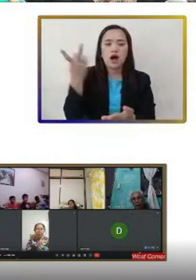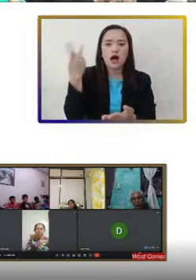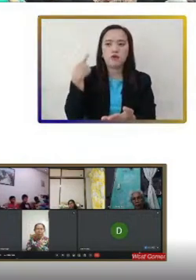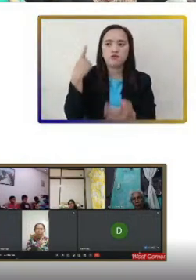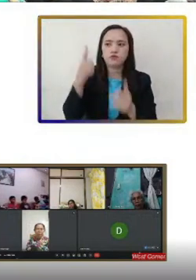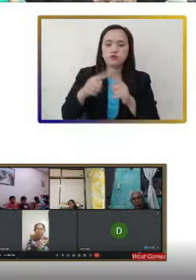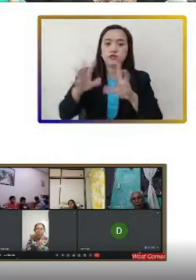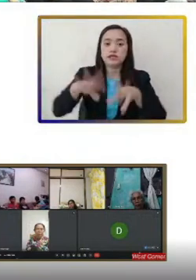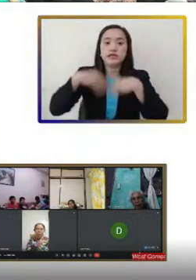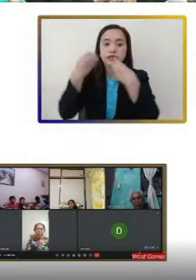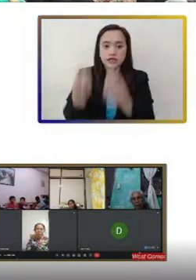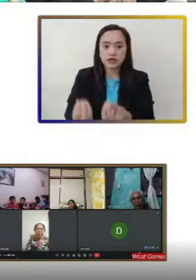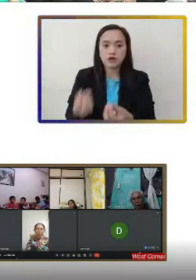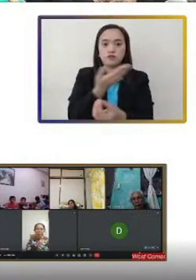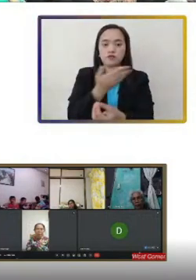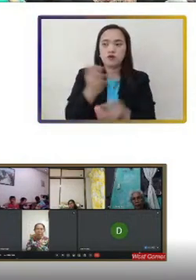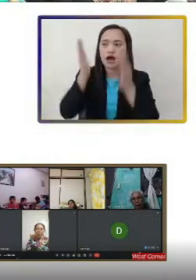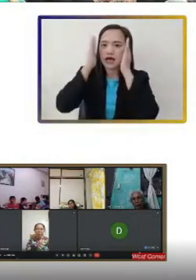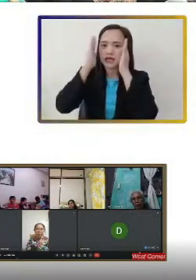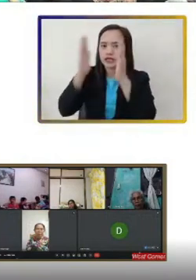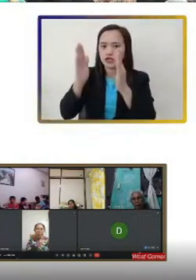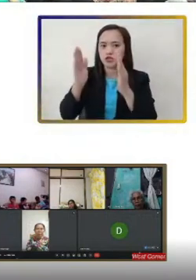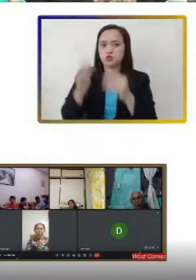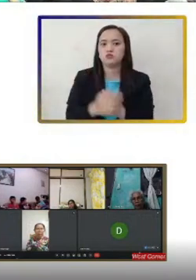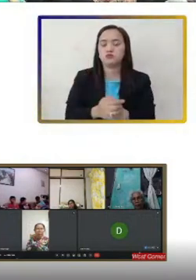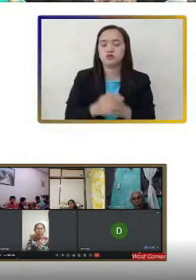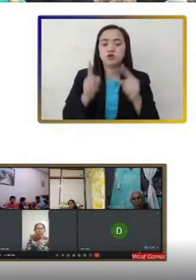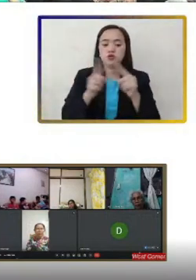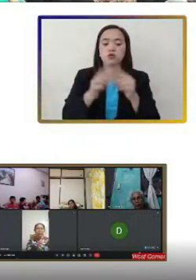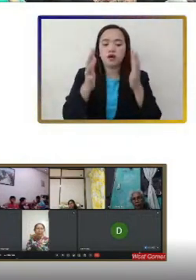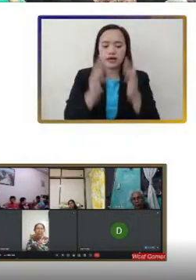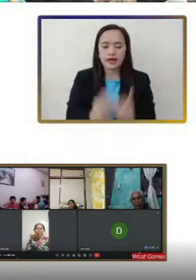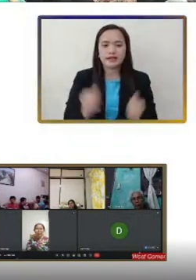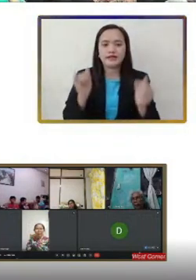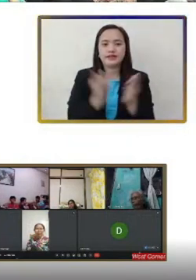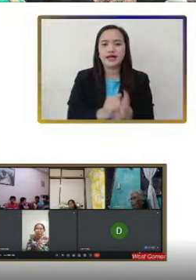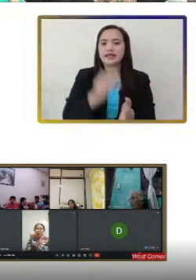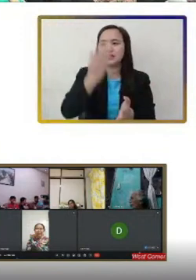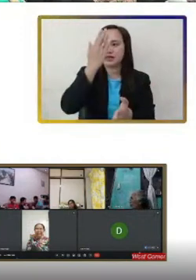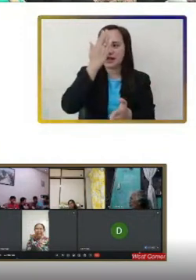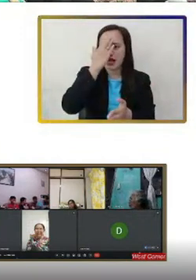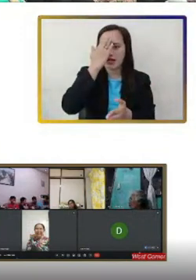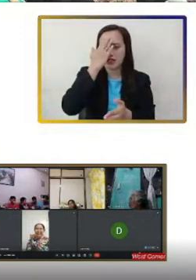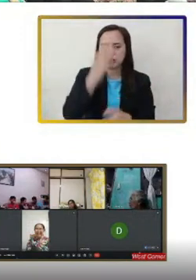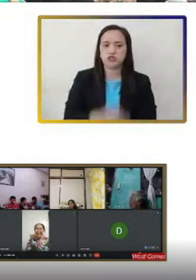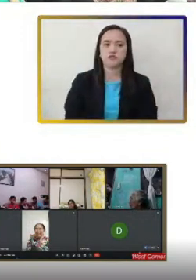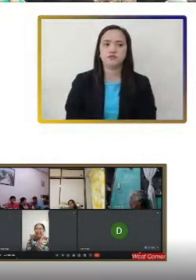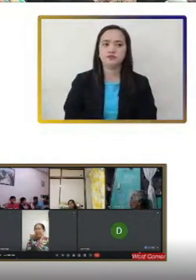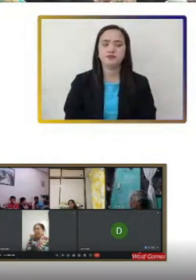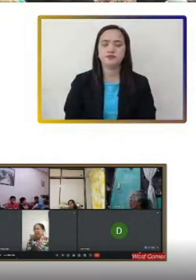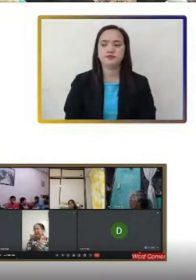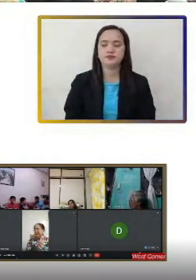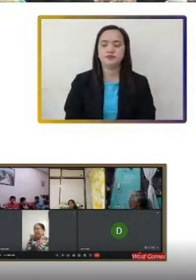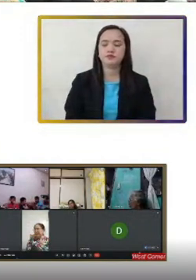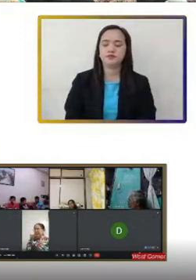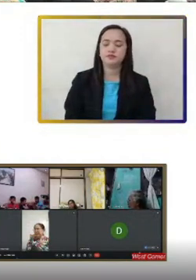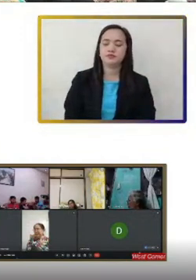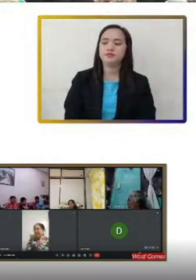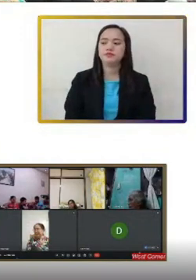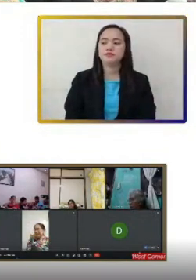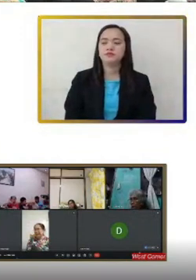It's not free. Pay attention. See? Kaya